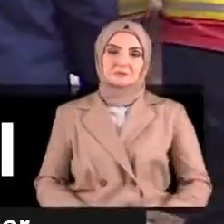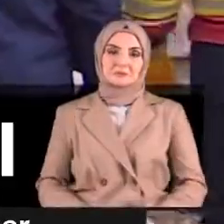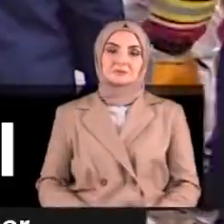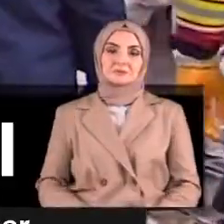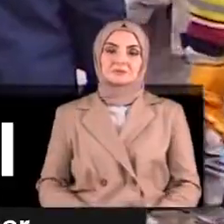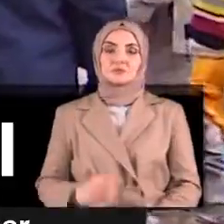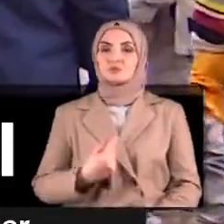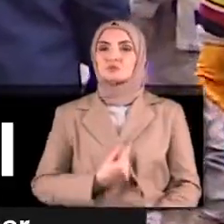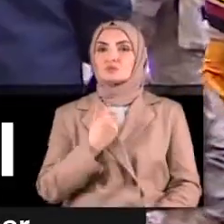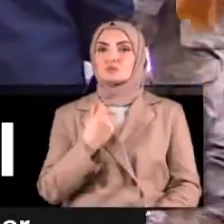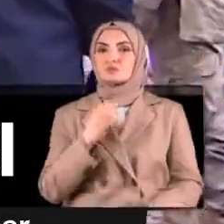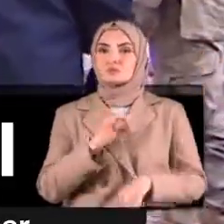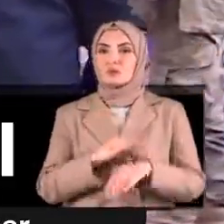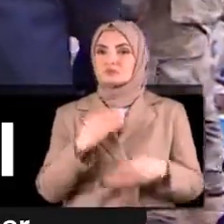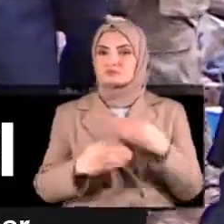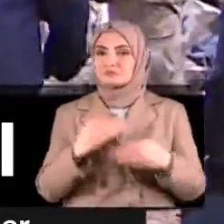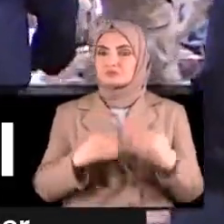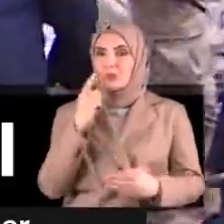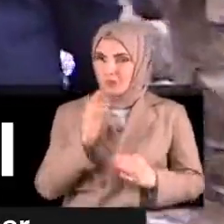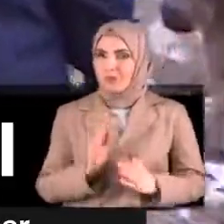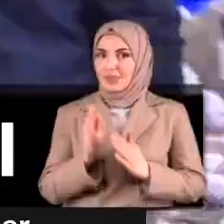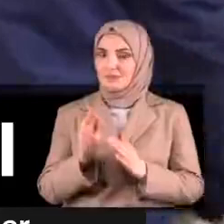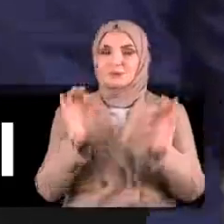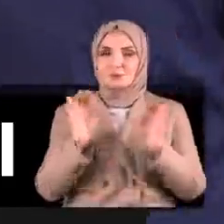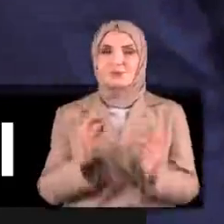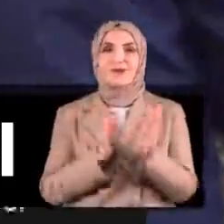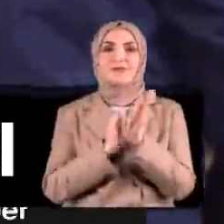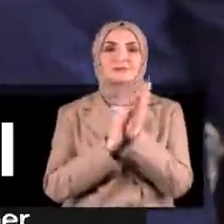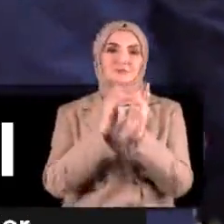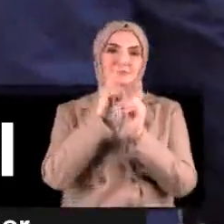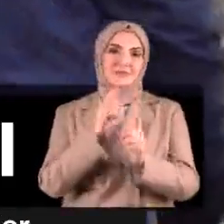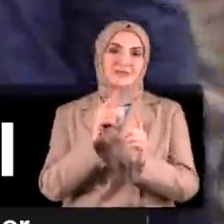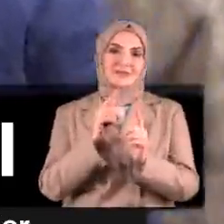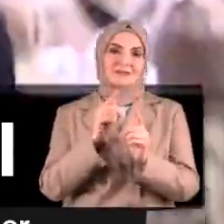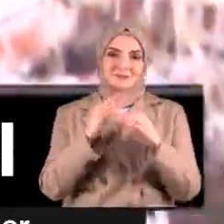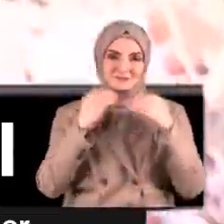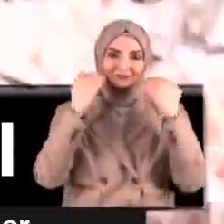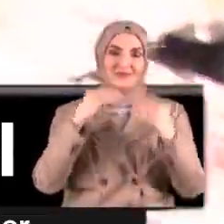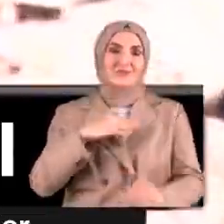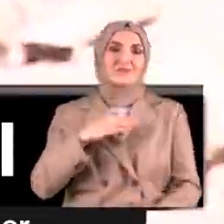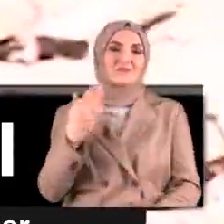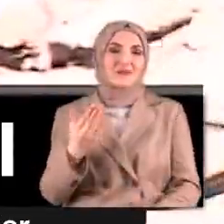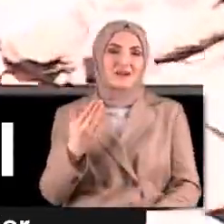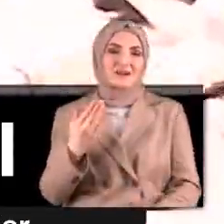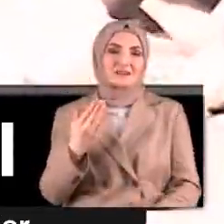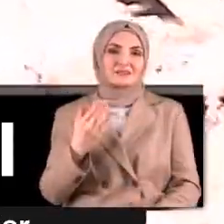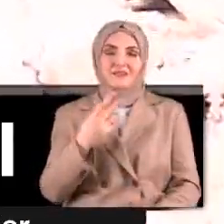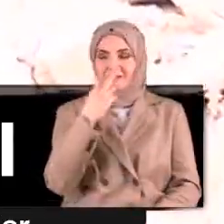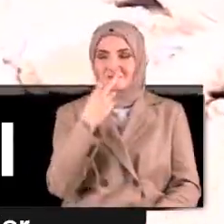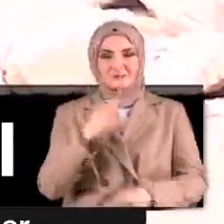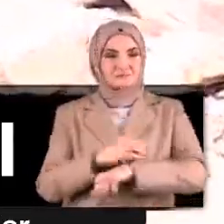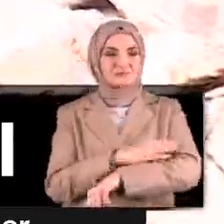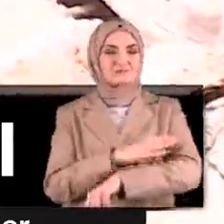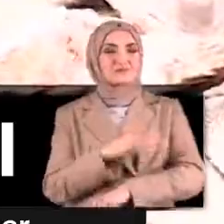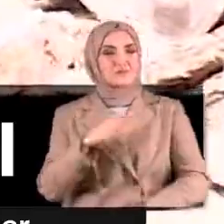Umut her geçen dakika devam ediyor. Burada işte alkış sesleri yükseldi. Yüzler gülüyor. Gözyaşları bir anda